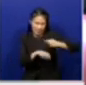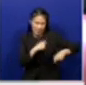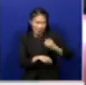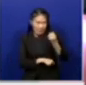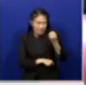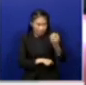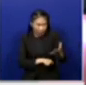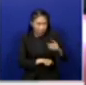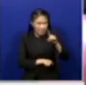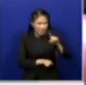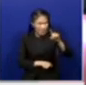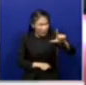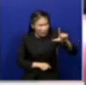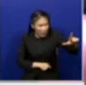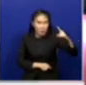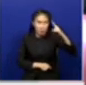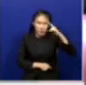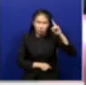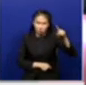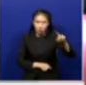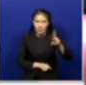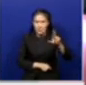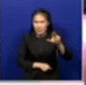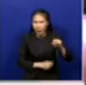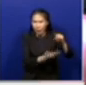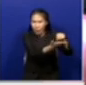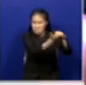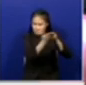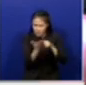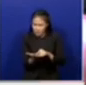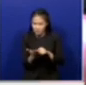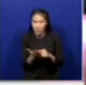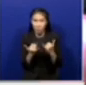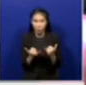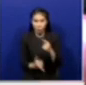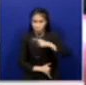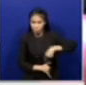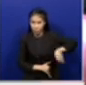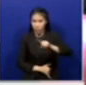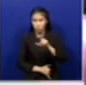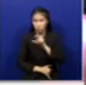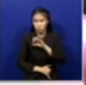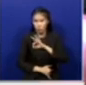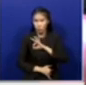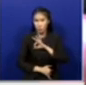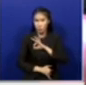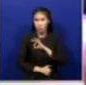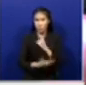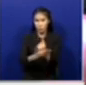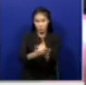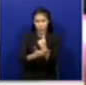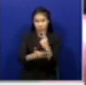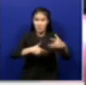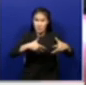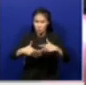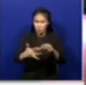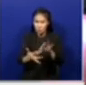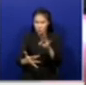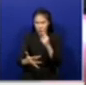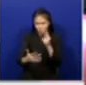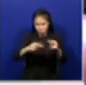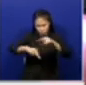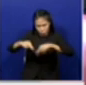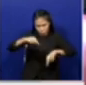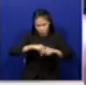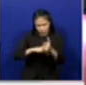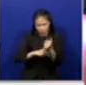ครับควรจะเข้ามาผ่านสภาซึ่งเราก็เป็นตัวแทนของประชาชนเรามีหน้าที่ในการตรวจสอบสิ่งเหล่านี้อยู่แล้วและเราก็เชื่อว่